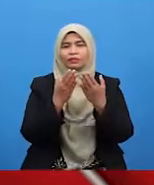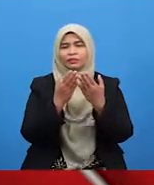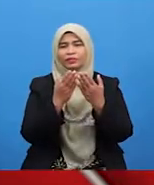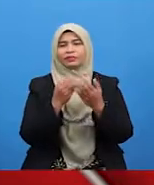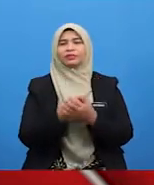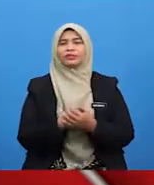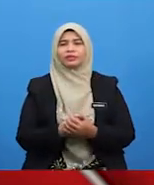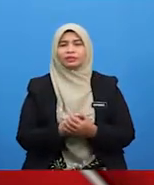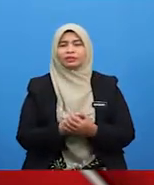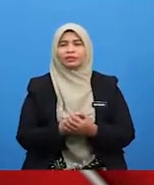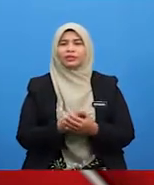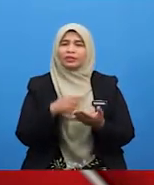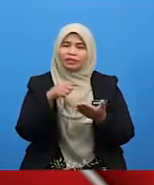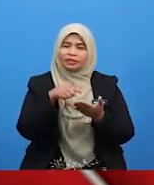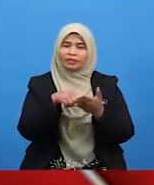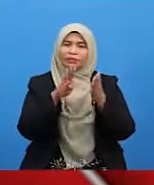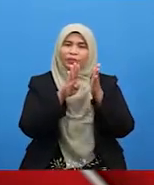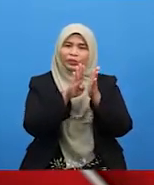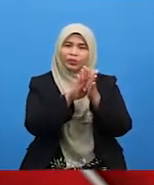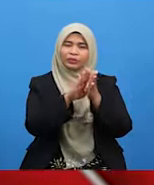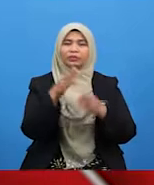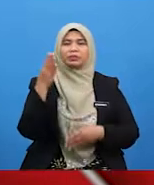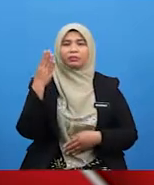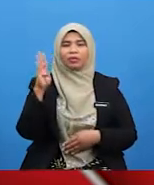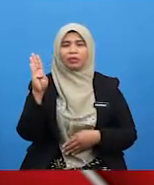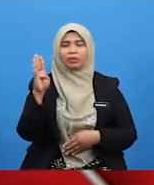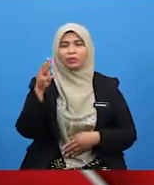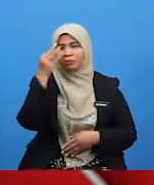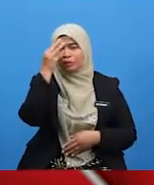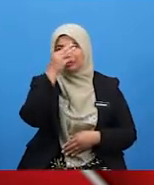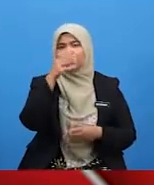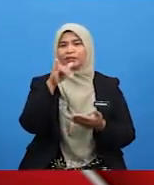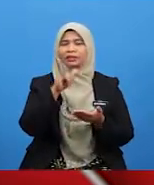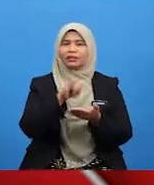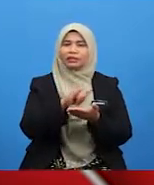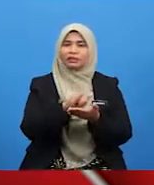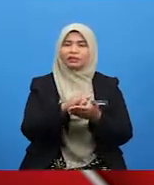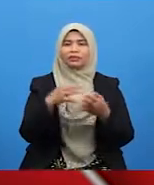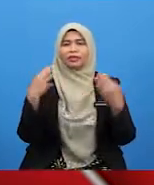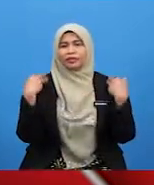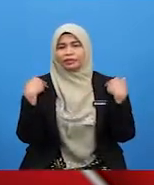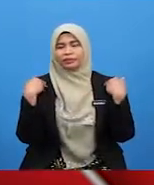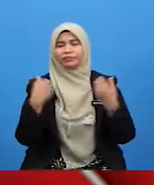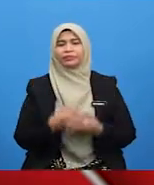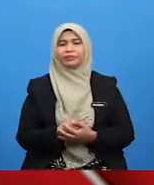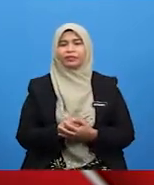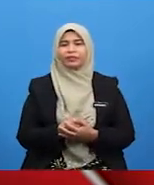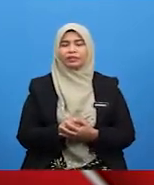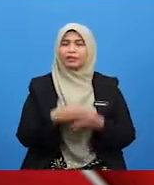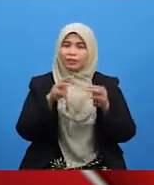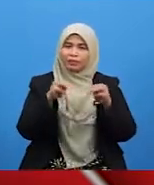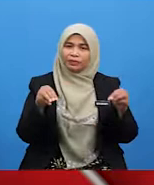Alhamdulillah. Inilah bukti bahawa malaikat itu wujud.